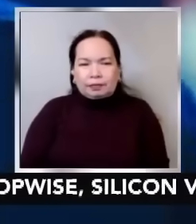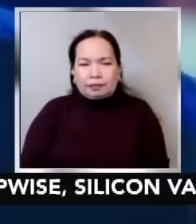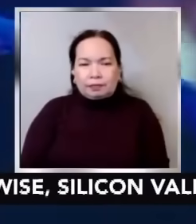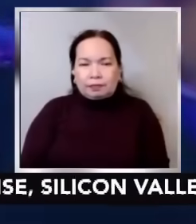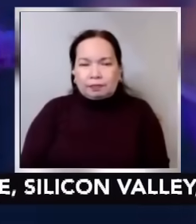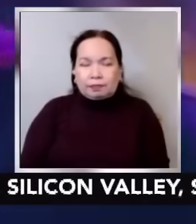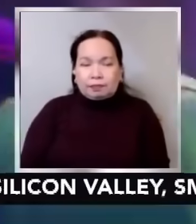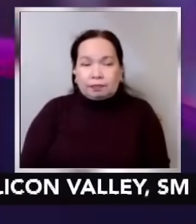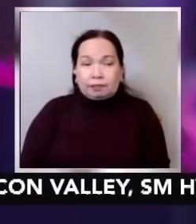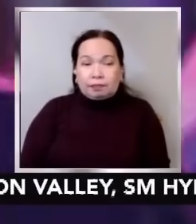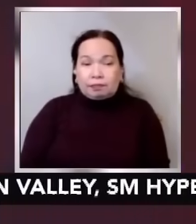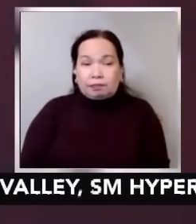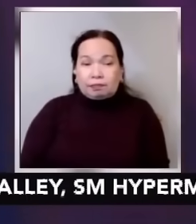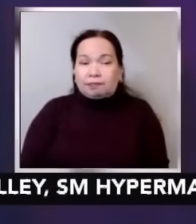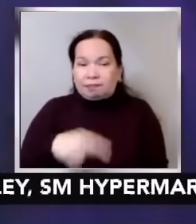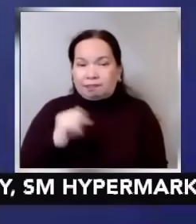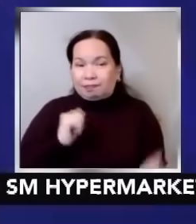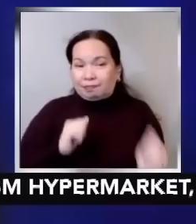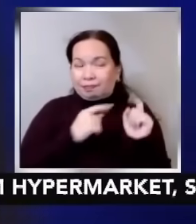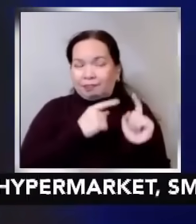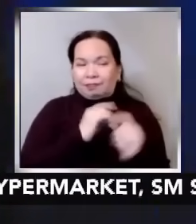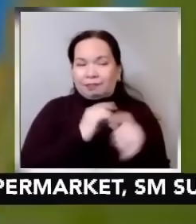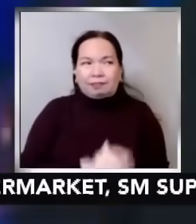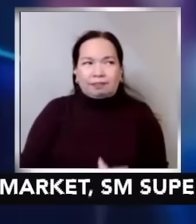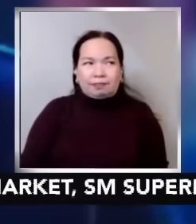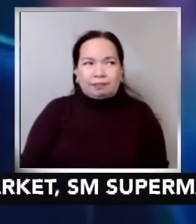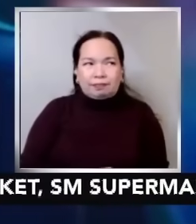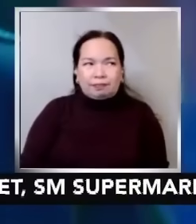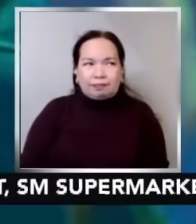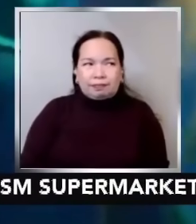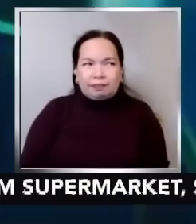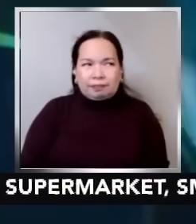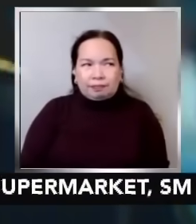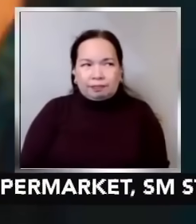Nandito ako dahil may kailangan ako sa'yo. Ah!